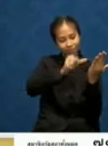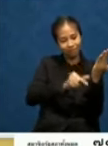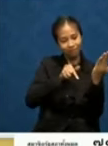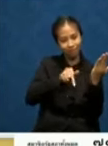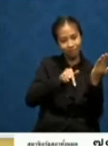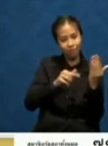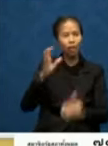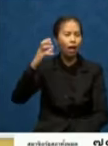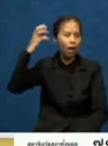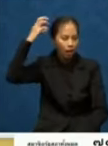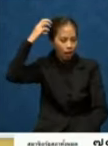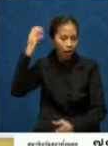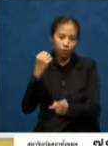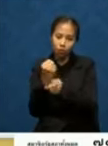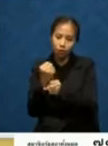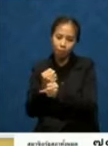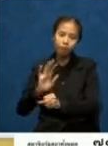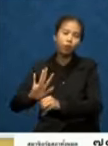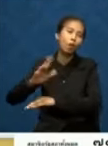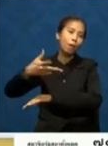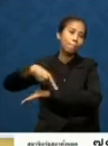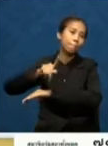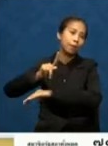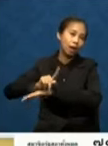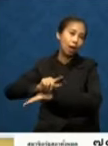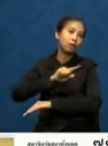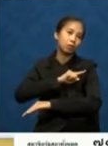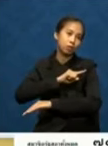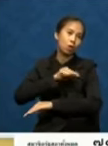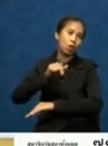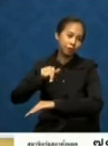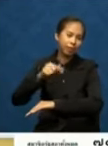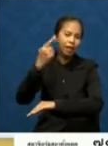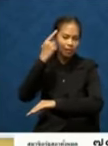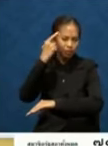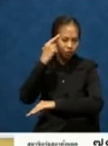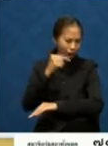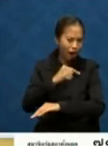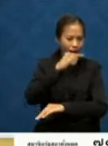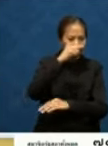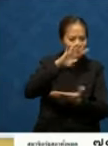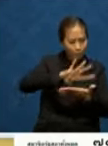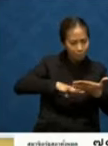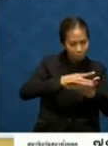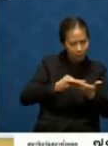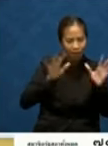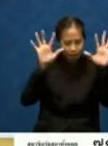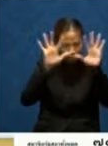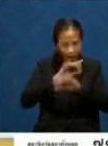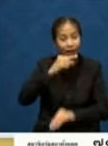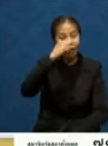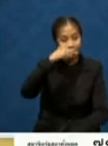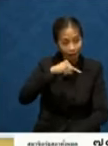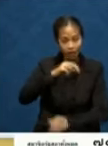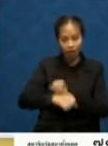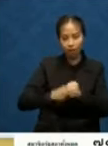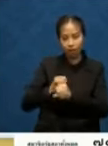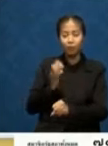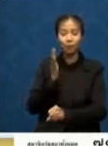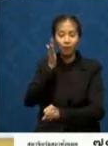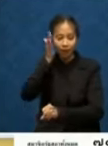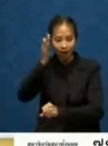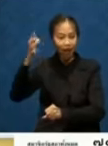จว่าลาวก็ยังคงทำหน้าที่ประธาน ACMEX แล้วก็มีท่าทีที่สอดคล้องกับไทยปีหน้าลาวก็จะเป็นประธานอาเ